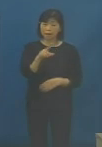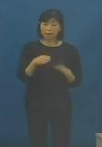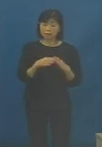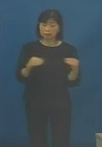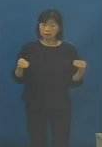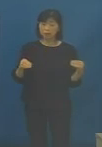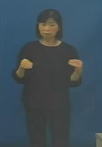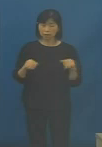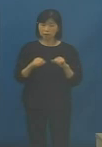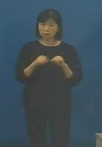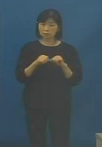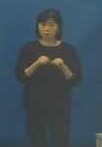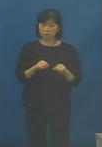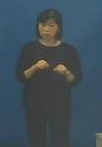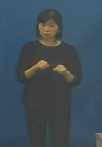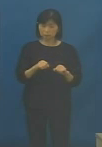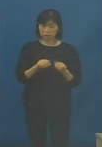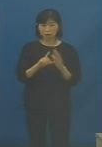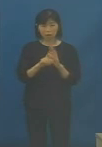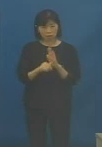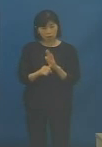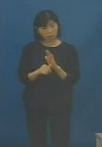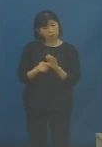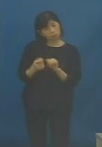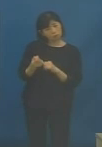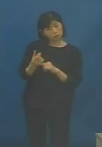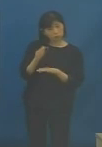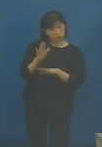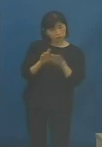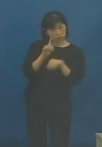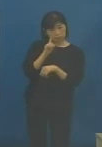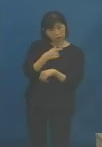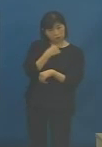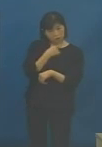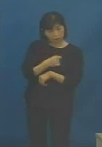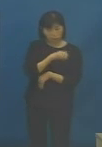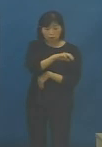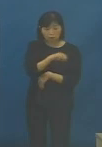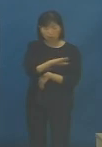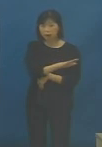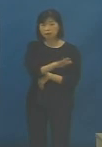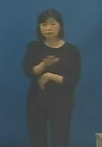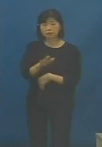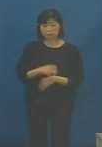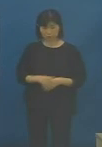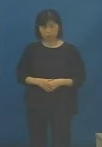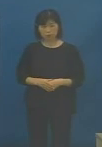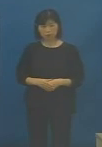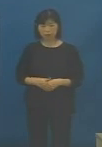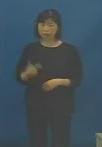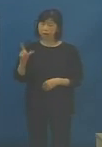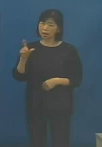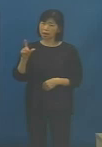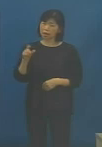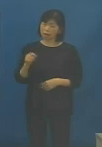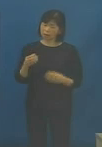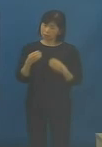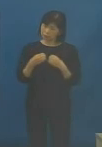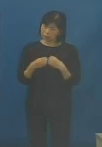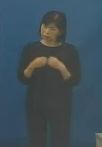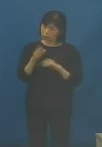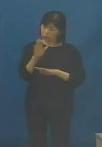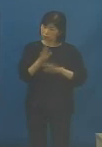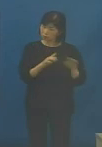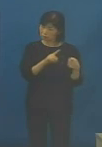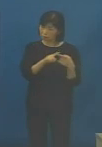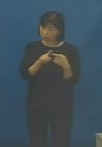ら様子見たいという空気のところも出てきてます。でこれはやはり感染の波との影響で、まあ、しょうがないことなのかなというふうに思います